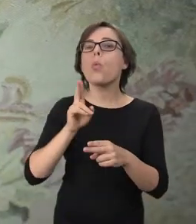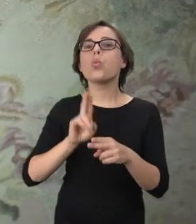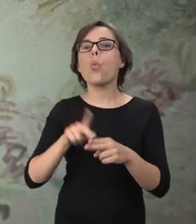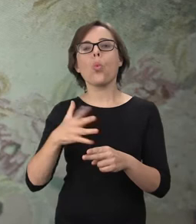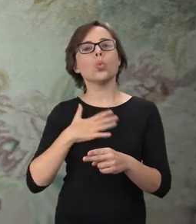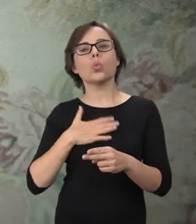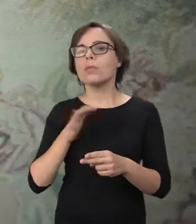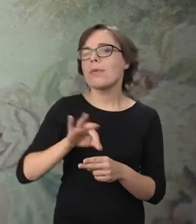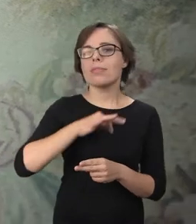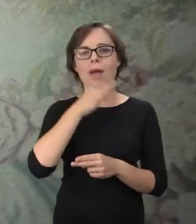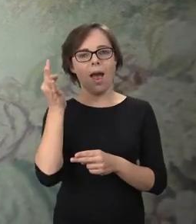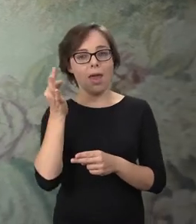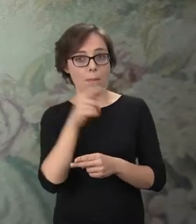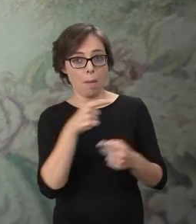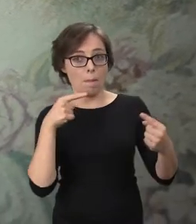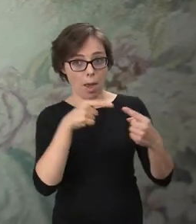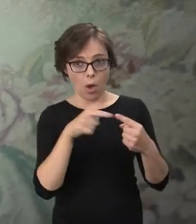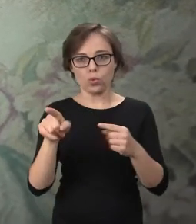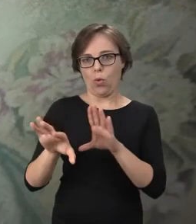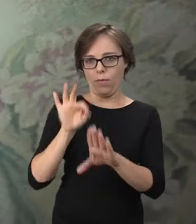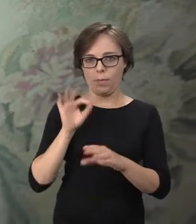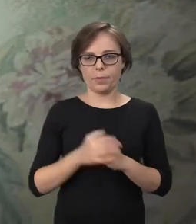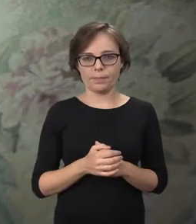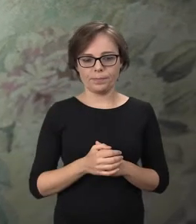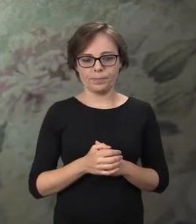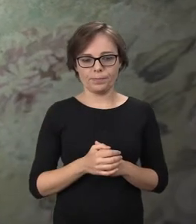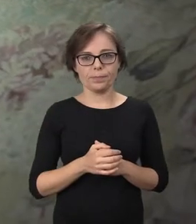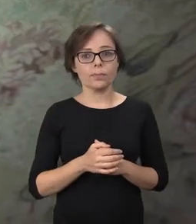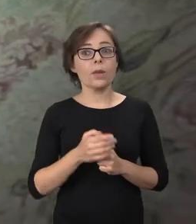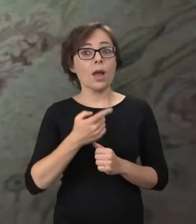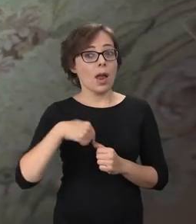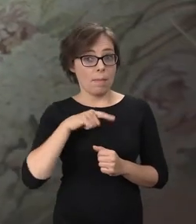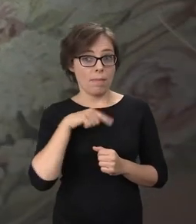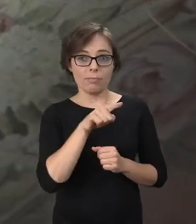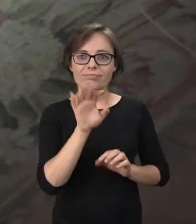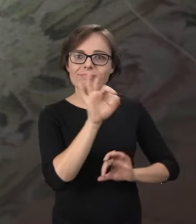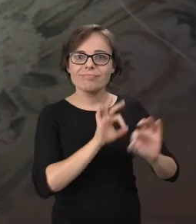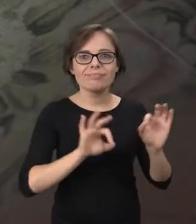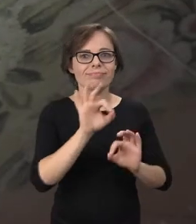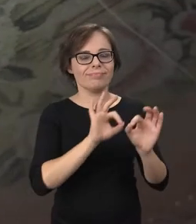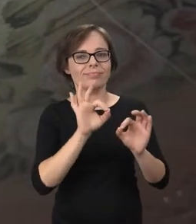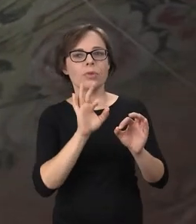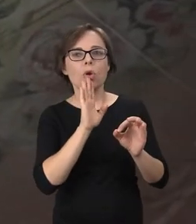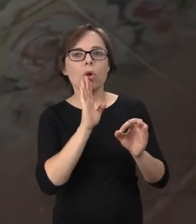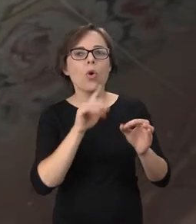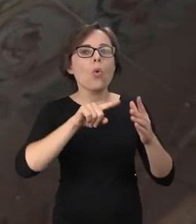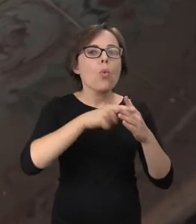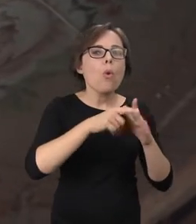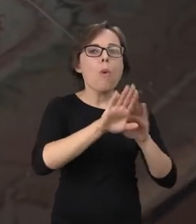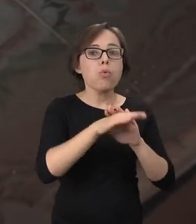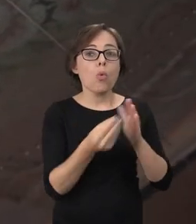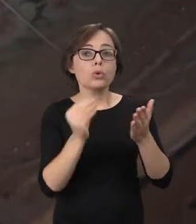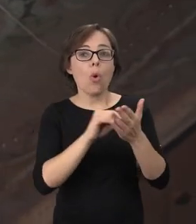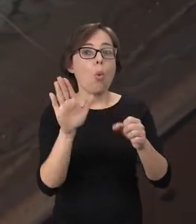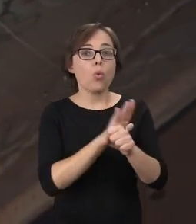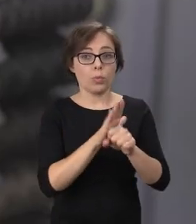najlepszą drogę, najlepszą dla obiektu. Bynajmniej nie robimy tej rekonstrukcji zawsze. To są szczególne przypadki. Tak